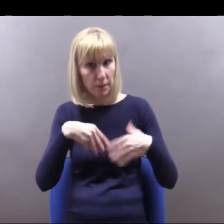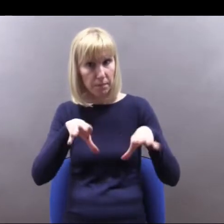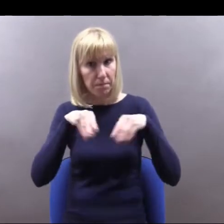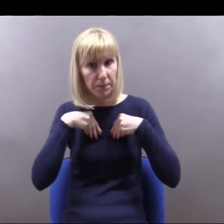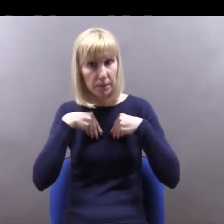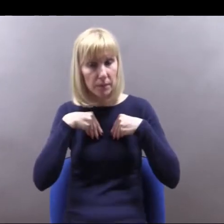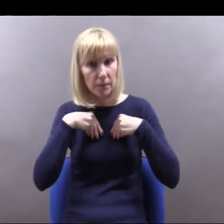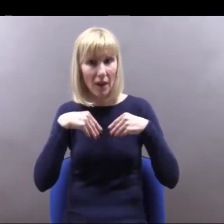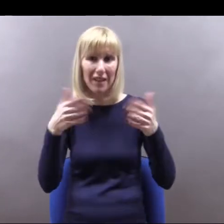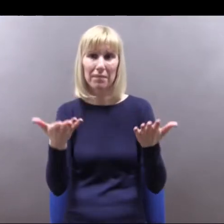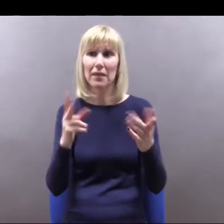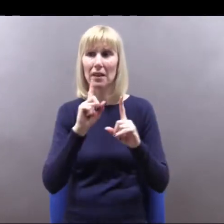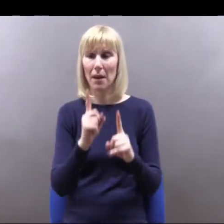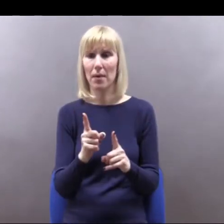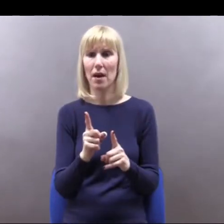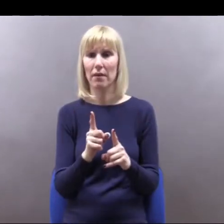za